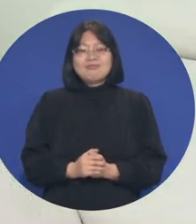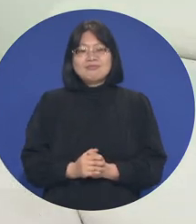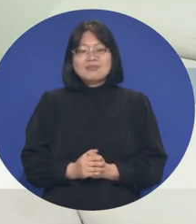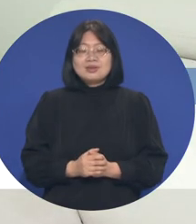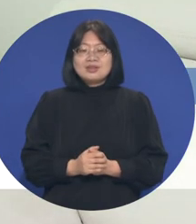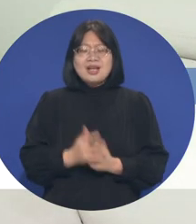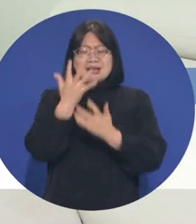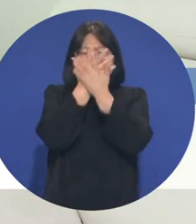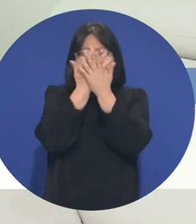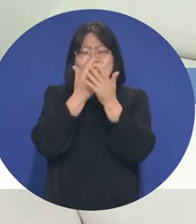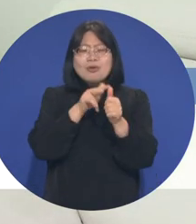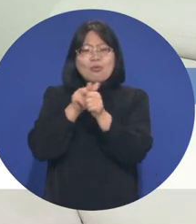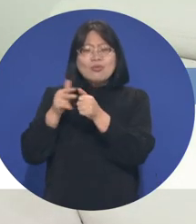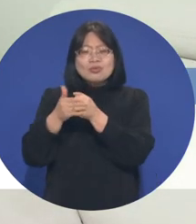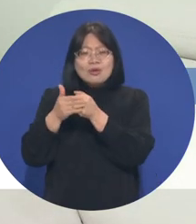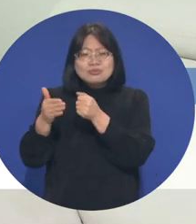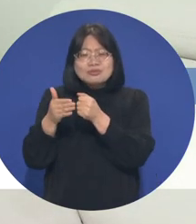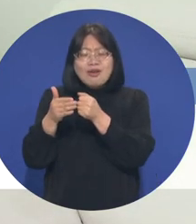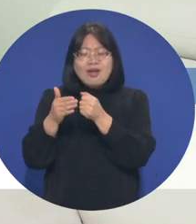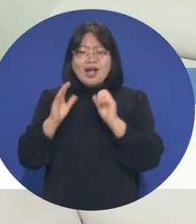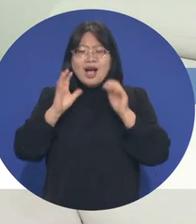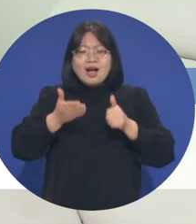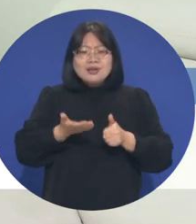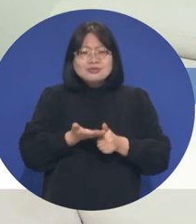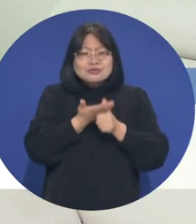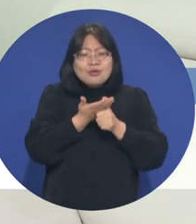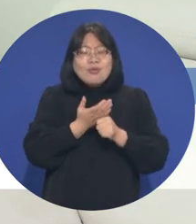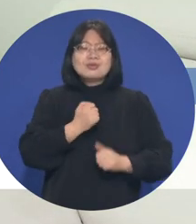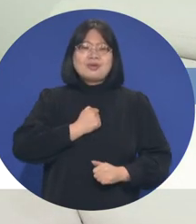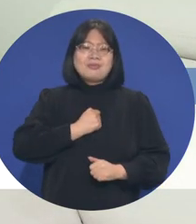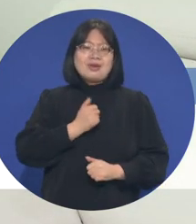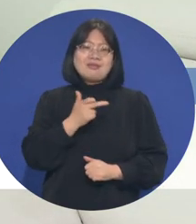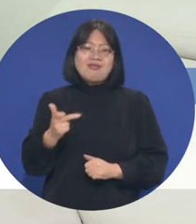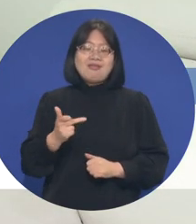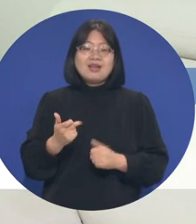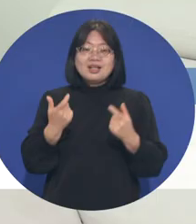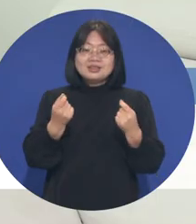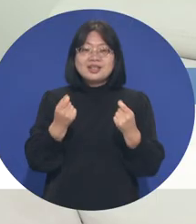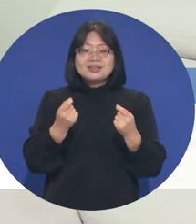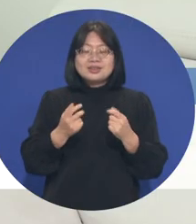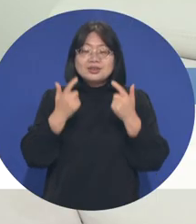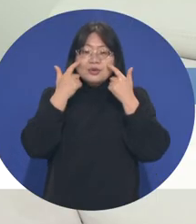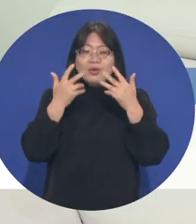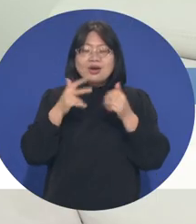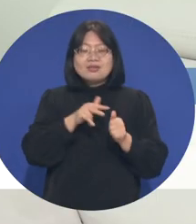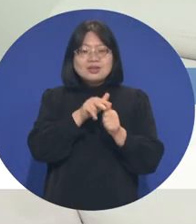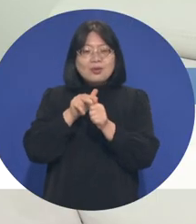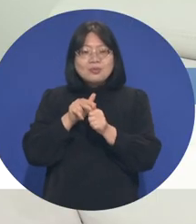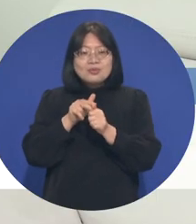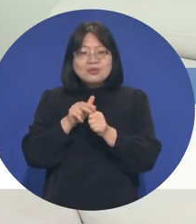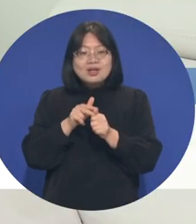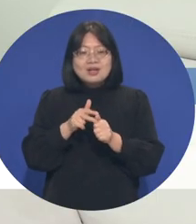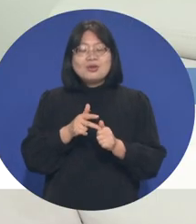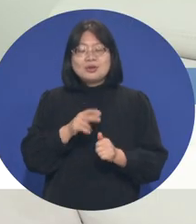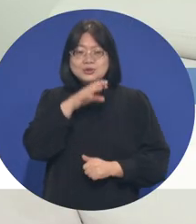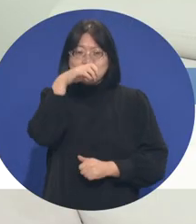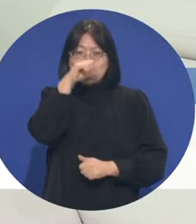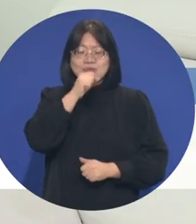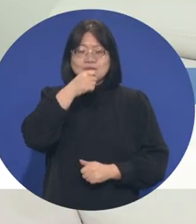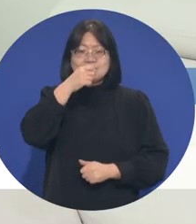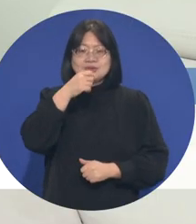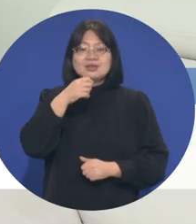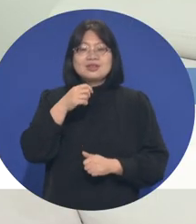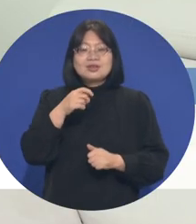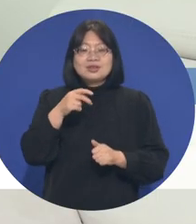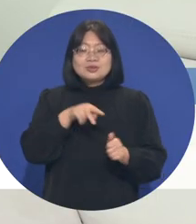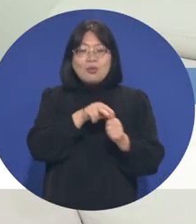정확하지 않은 정보로 유가를 하려다 보니 좀 답답함이 많았거든요 그래서 그런 좀 정확한 정보에 좀 양질의 정보를